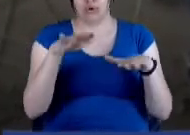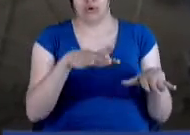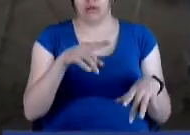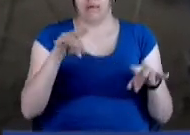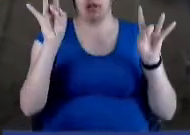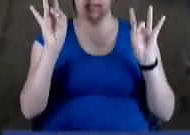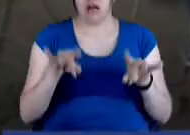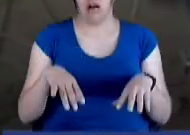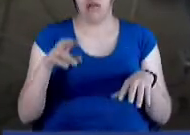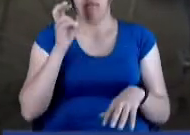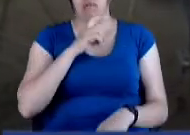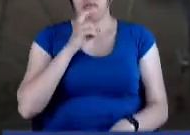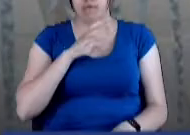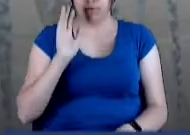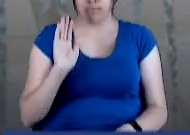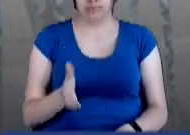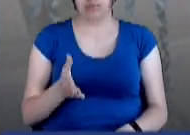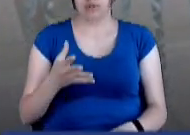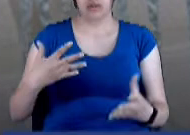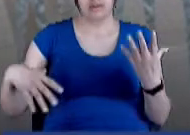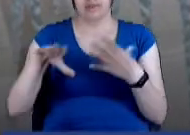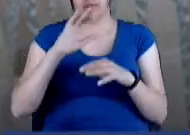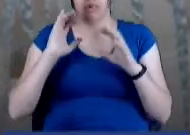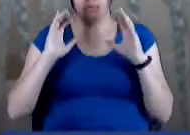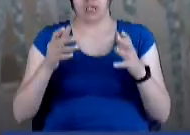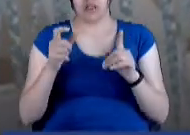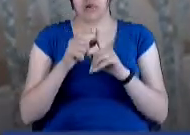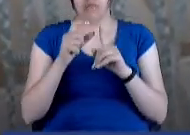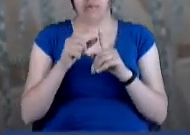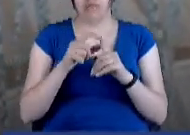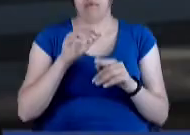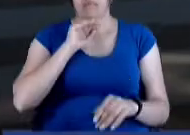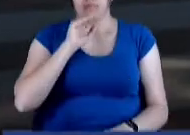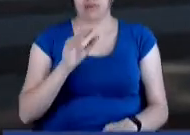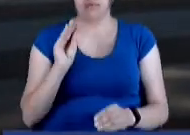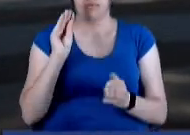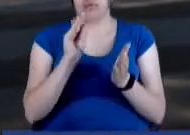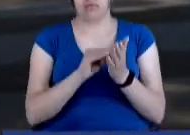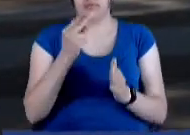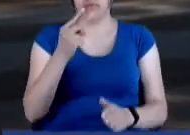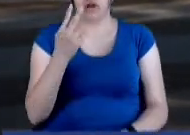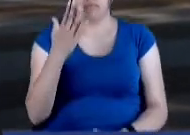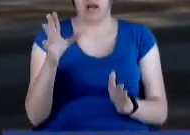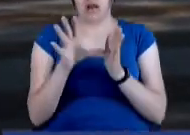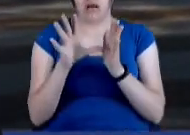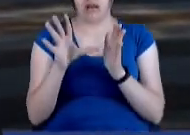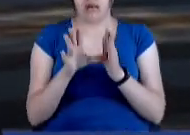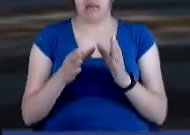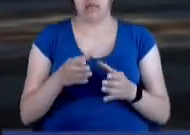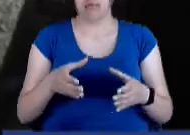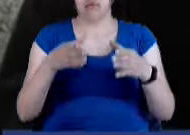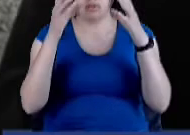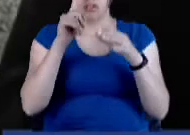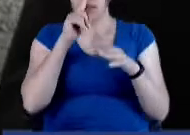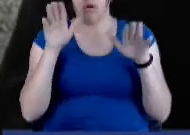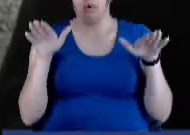кафе з всього світу. За словами фахівця, на площі встановлять також 25 електричних опор із скульптурами